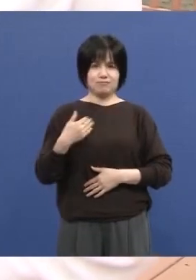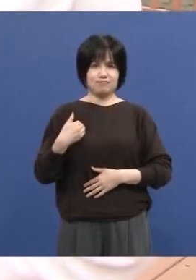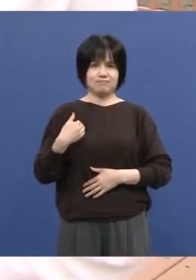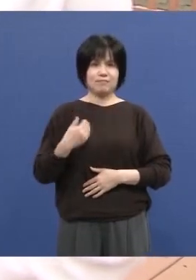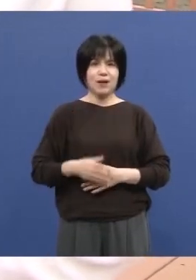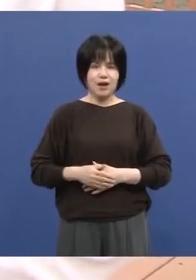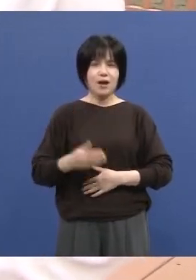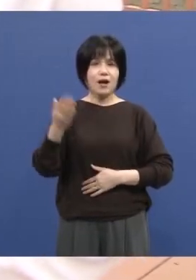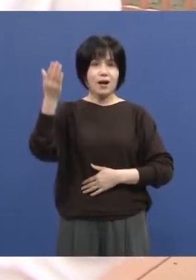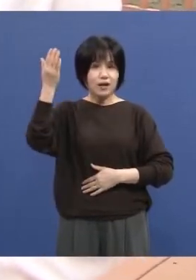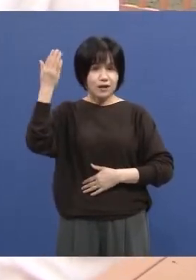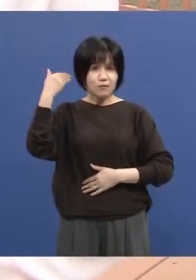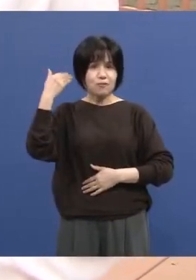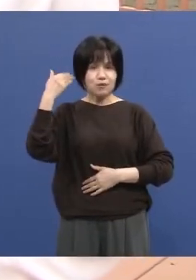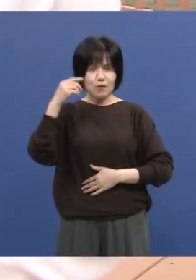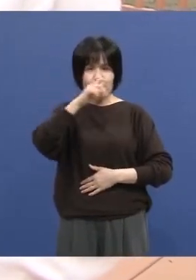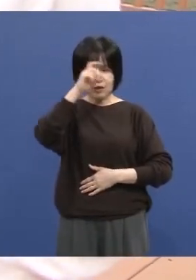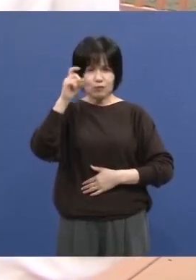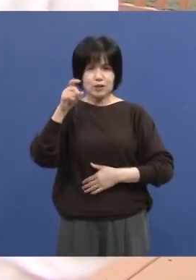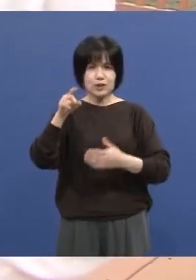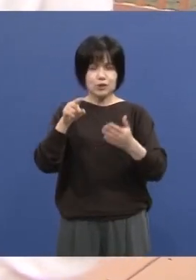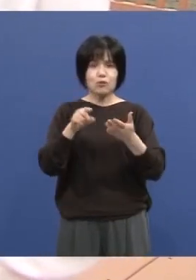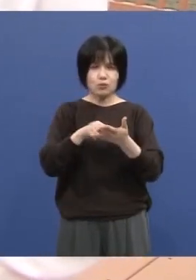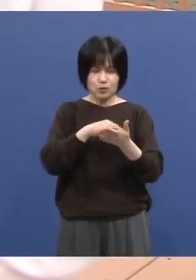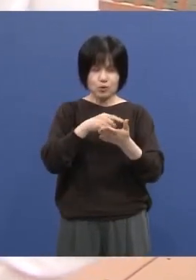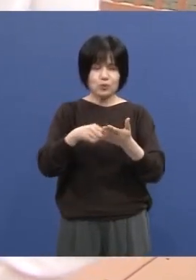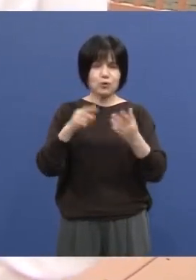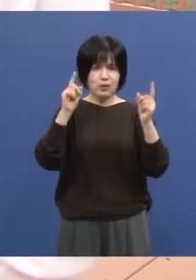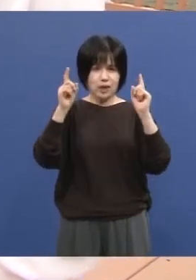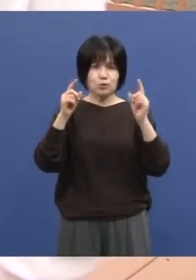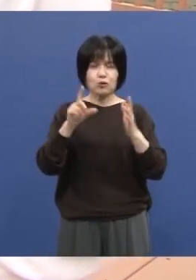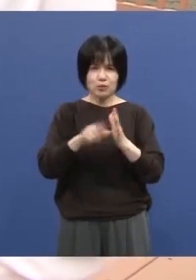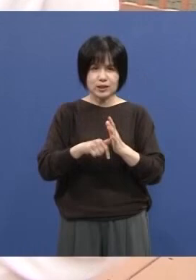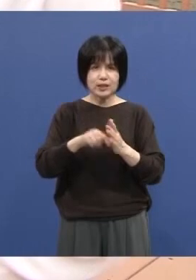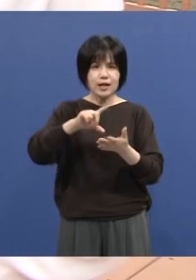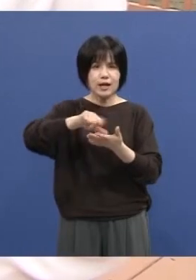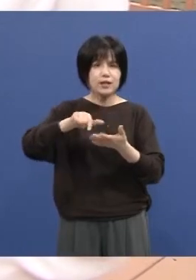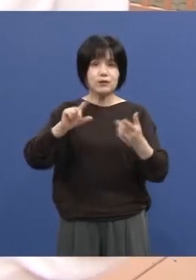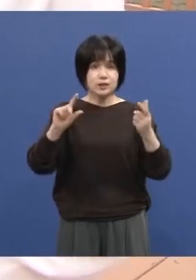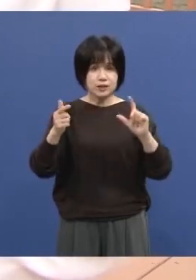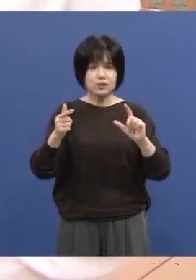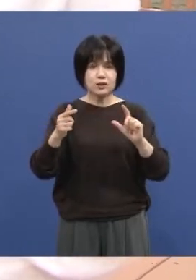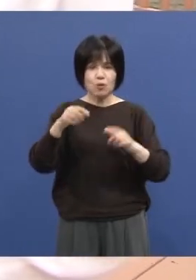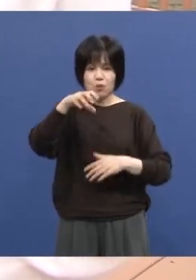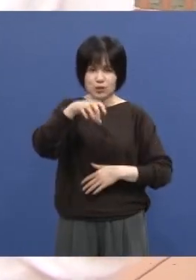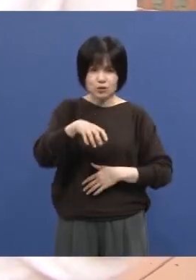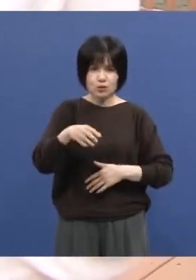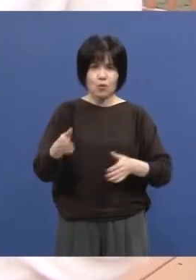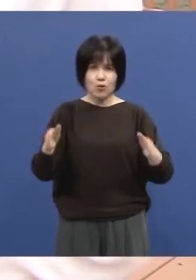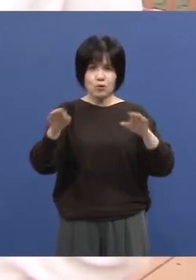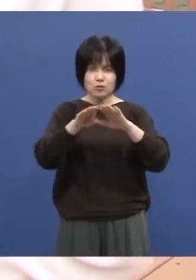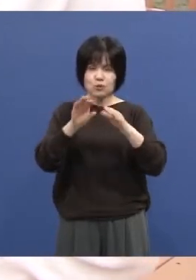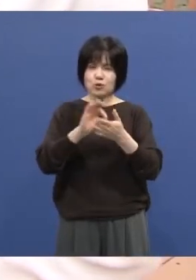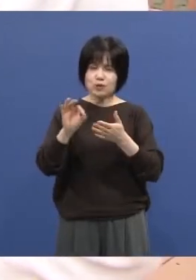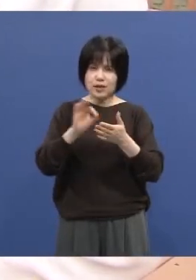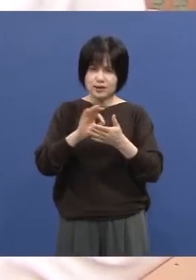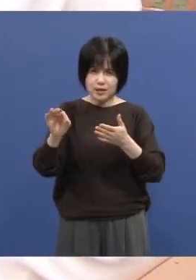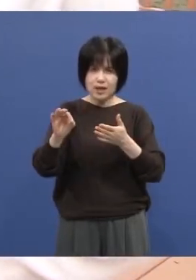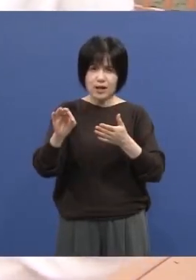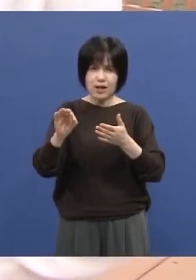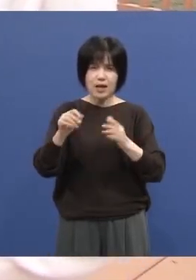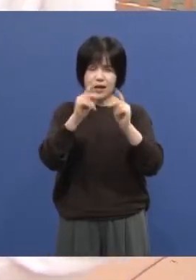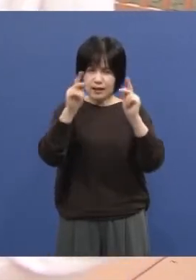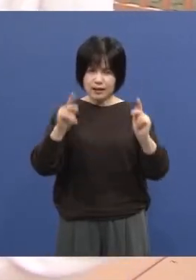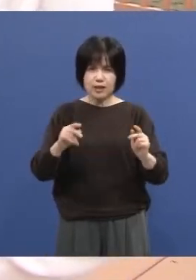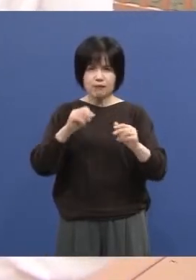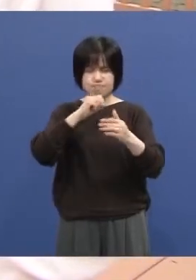アは違いますが、こういった説明板や上宮天満宮の鳥居などその場所にある構造物を使ってキットに書かれたミッションをクリア